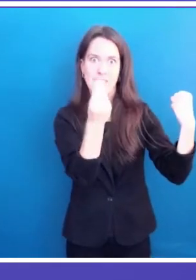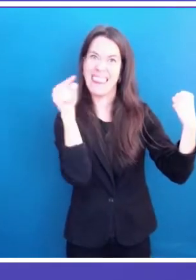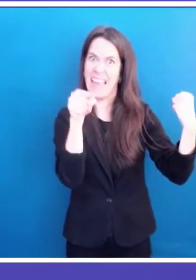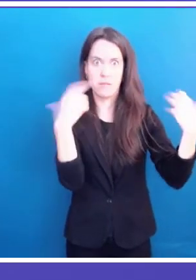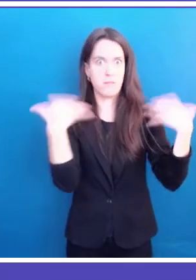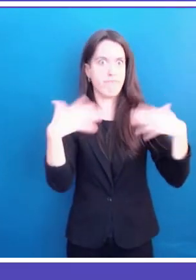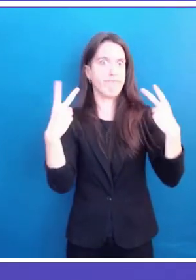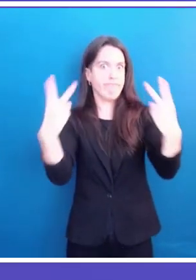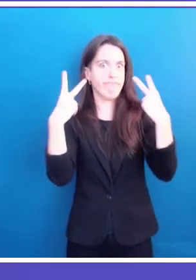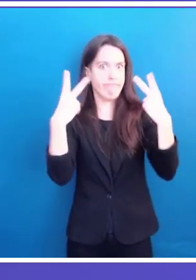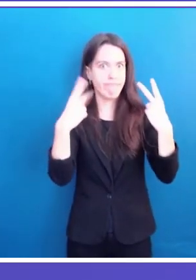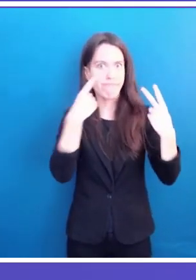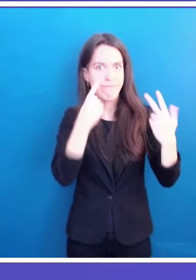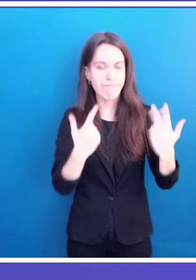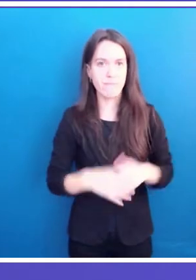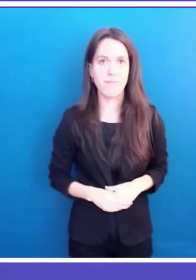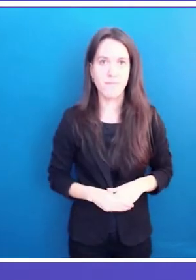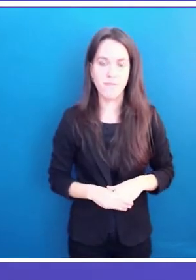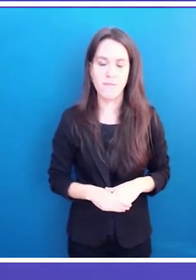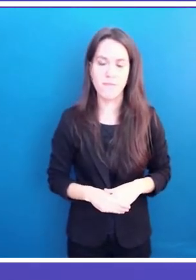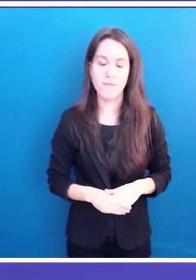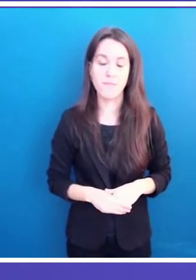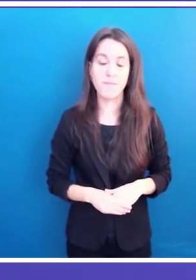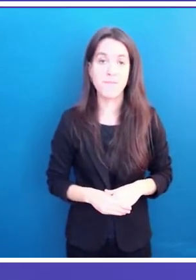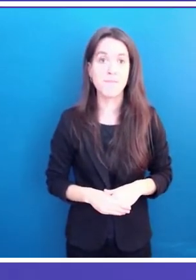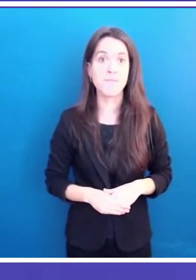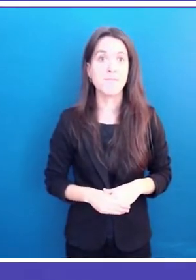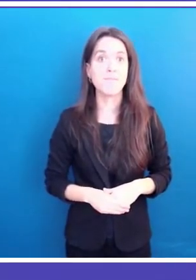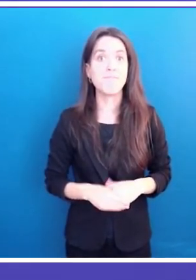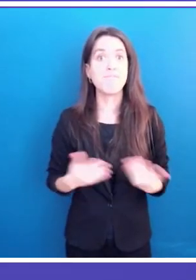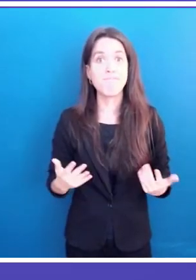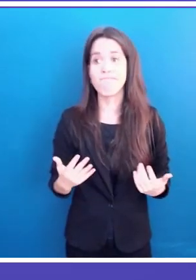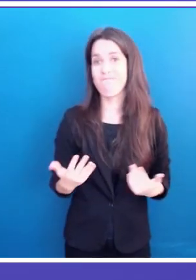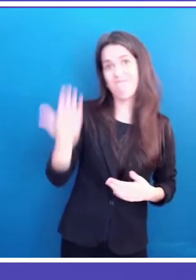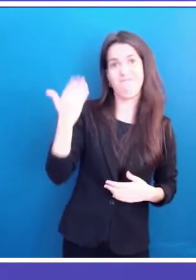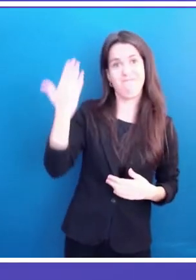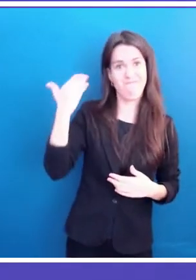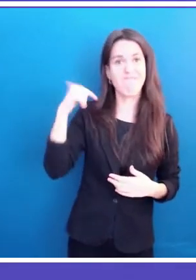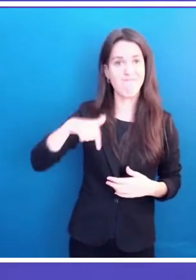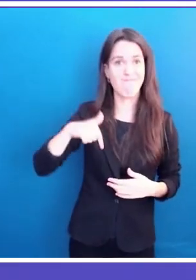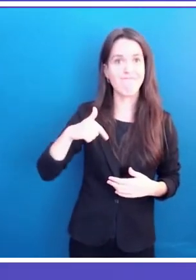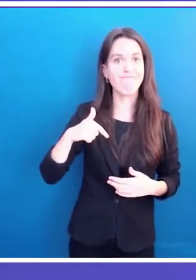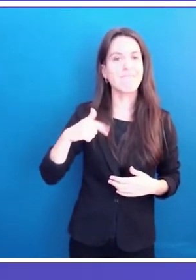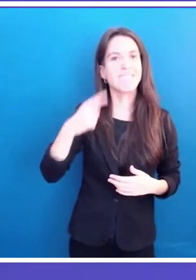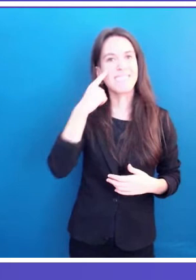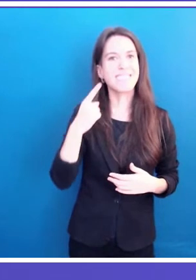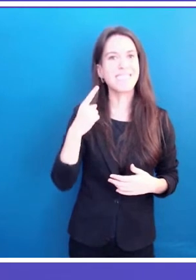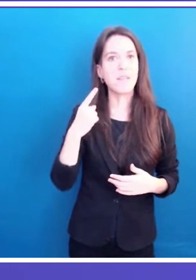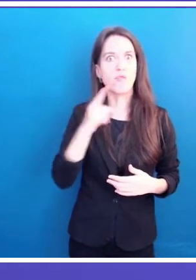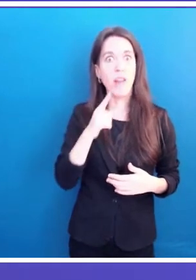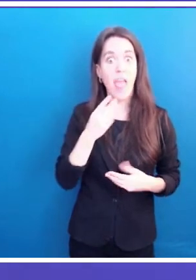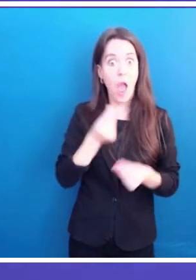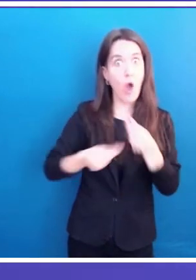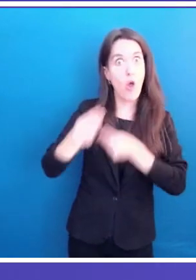التنمية. وأخيرا يجب أن نعتمد على تحسين النمو الاقتصادي، التركيز على الإسكان،